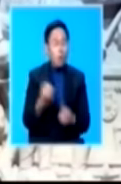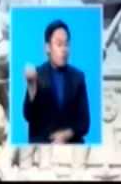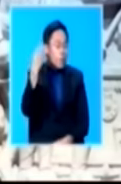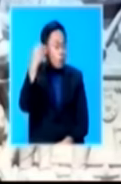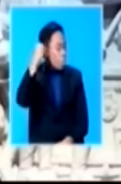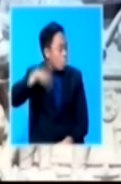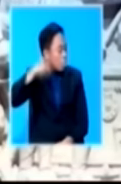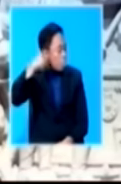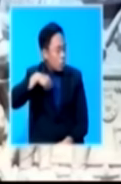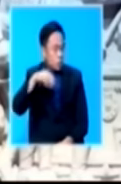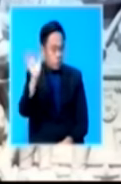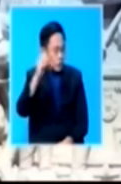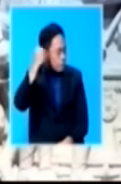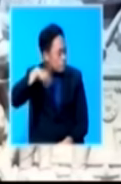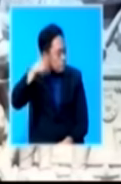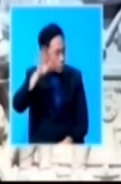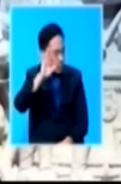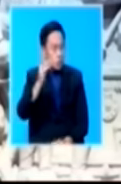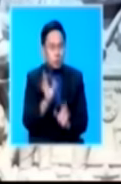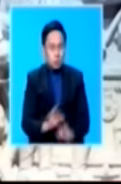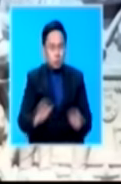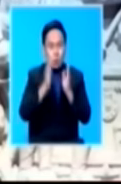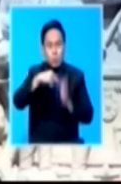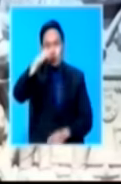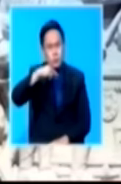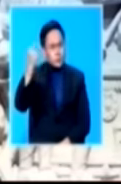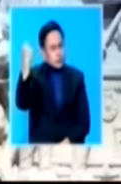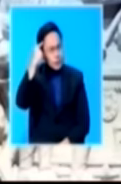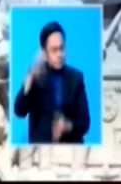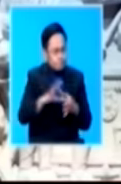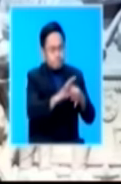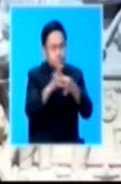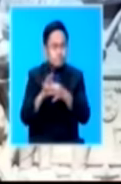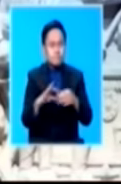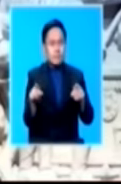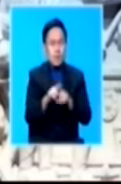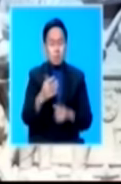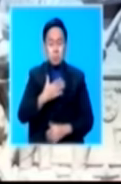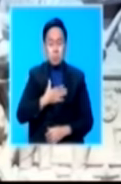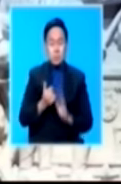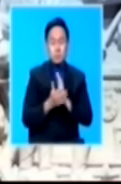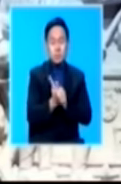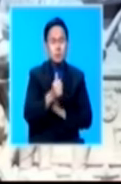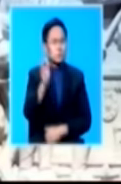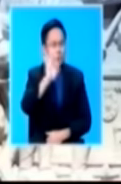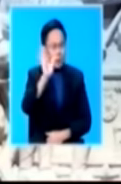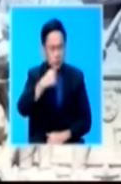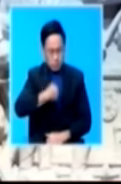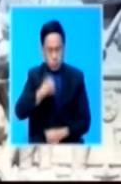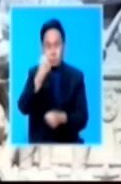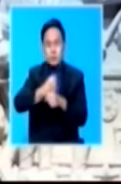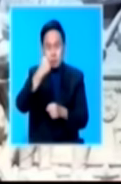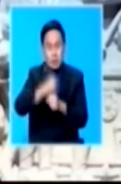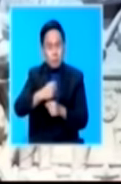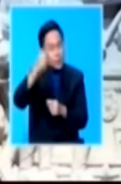เล็กน้อยแล้วก็ลืมนะพยายามสร้างความเชื่อมโยงขี้ต่อเนื่องหน่อยผมก็ไม่ใช่เก่งอะไรมาหรอกนะครับเพียงแต่ว่าผมทำเองก็เลยจำ